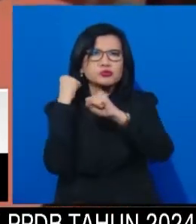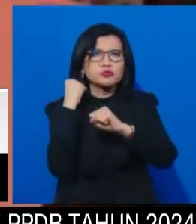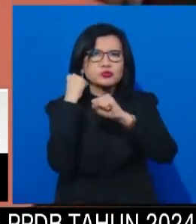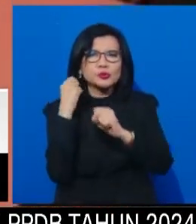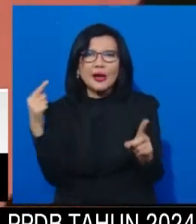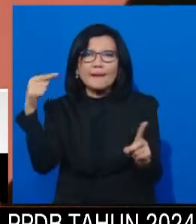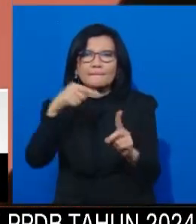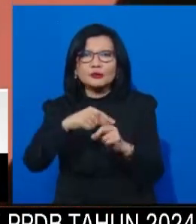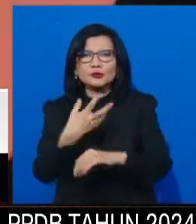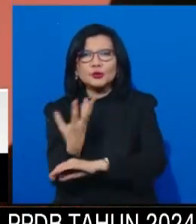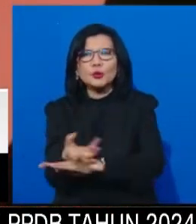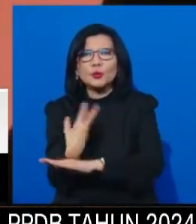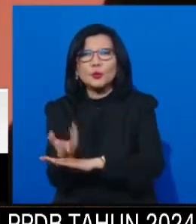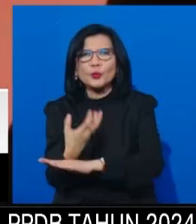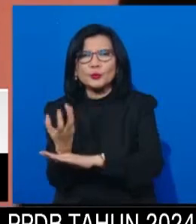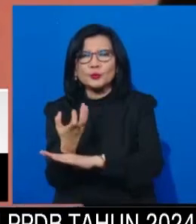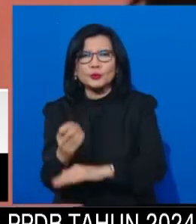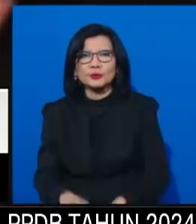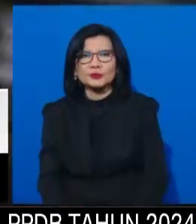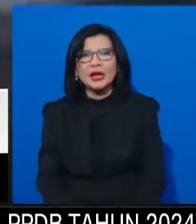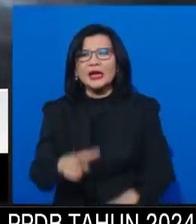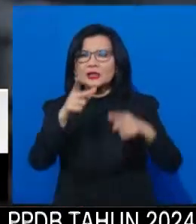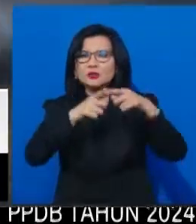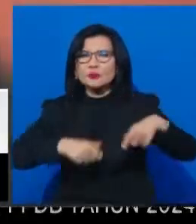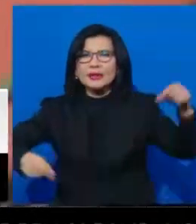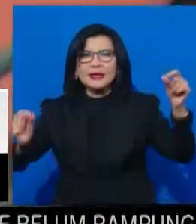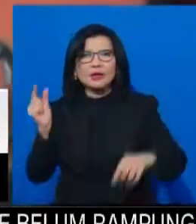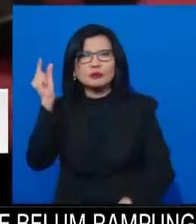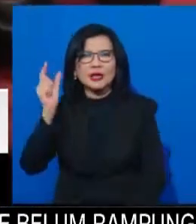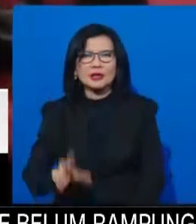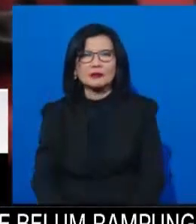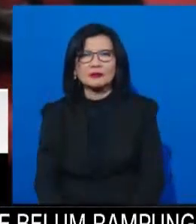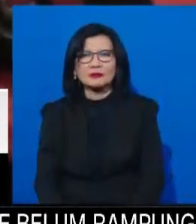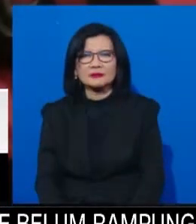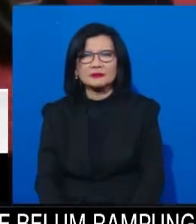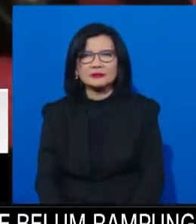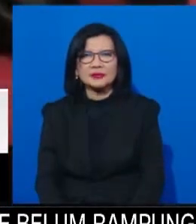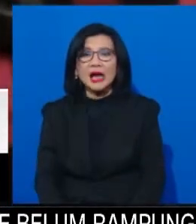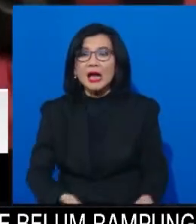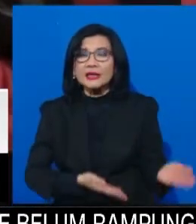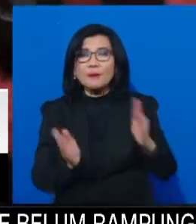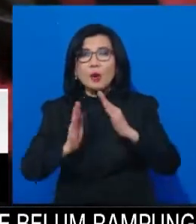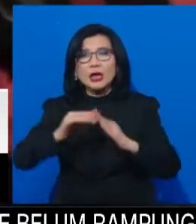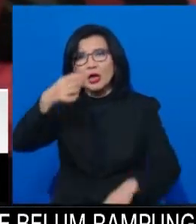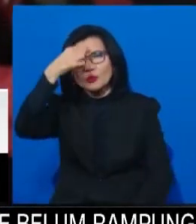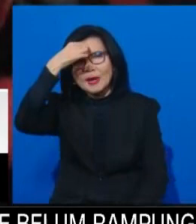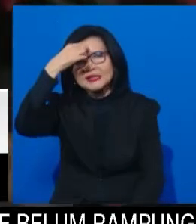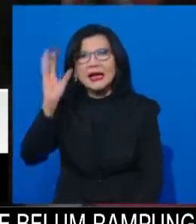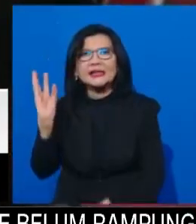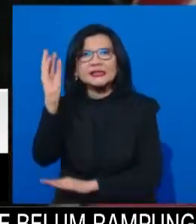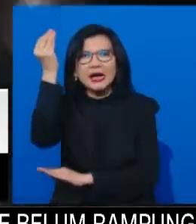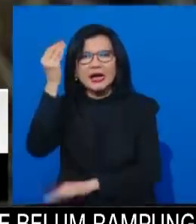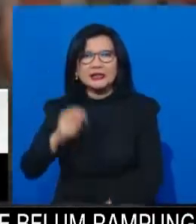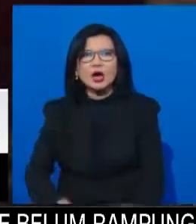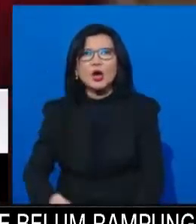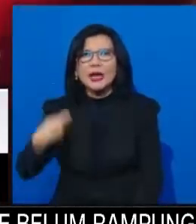dari rumahnya di Rantau Prapat, Labuhan Batu, Sumatera Utara pada Rabu malam. Nabila dirujuk ke Rumah Sakit Dr. Sutoyo di Jakarta oleh